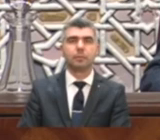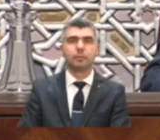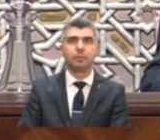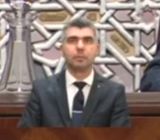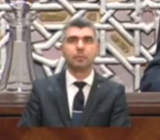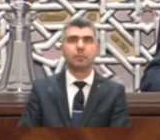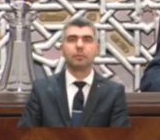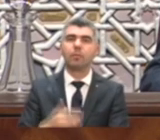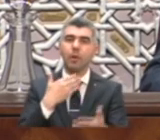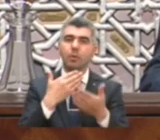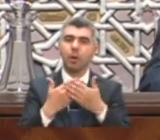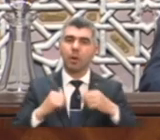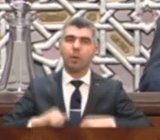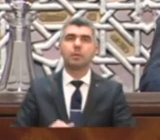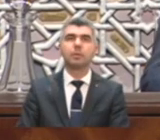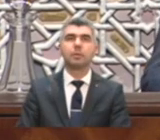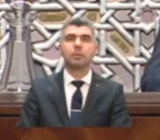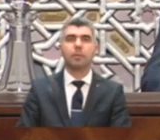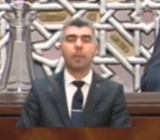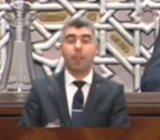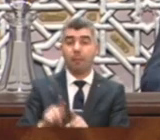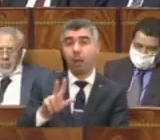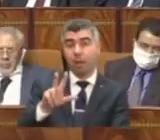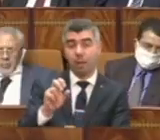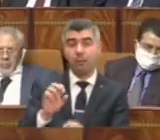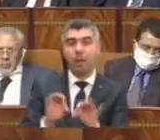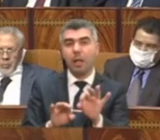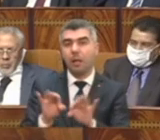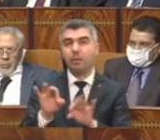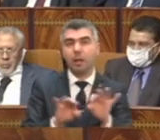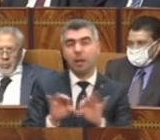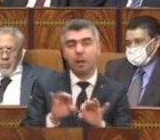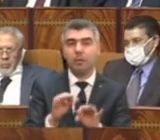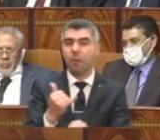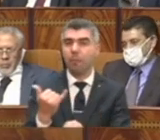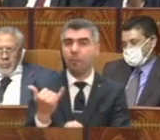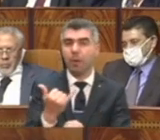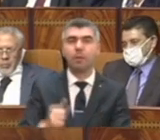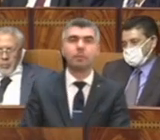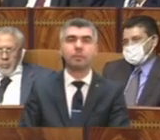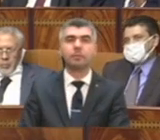شكرا سيده الوزيره. نعلم جيدا سيده الوزيره انكم جئتم باجراءات مهمة